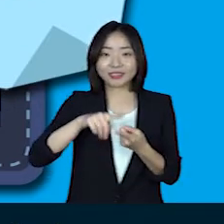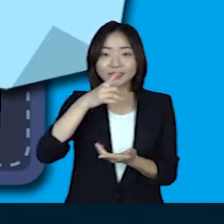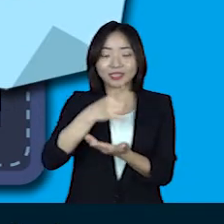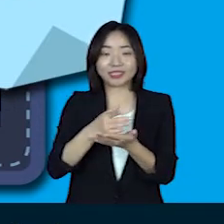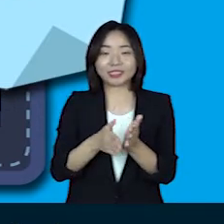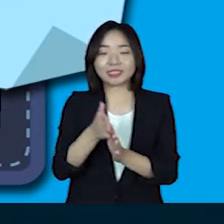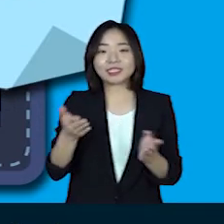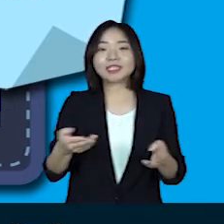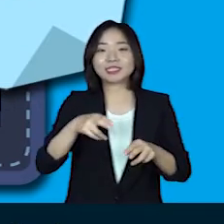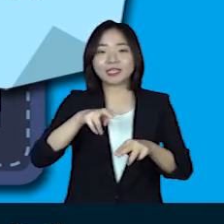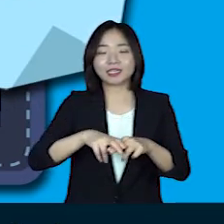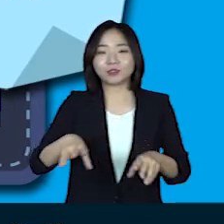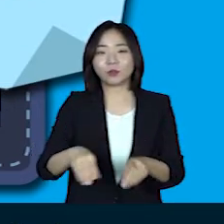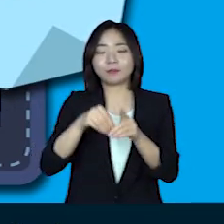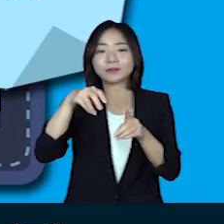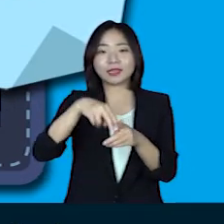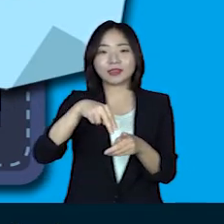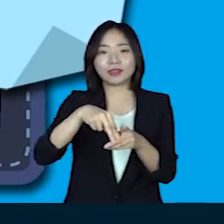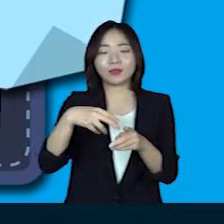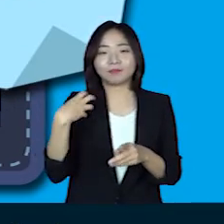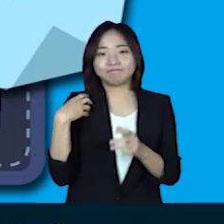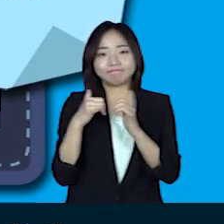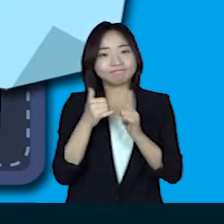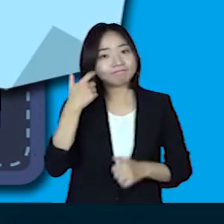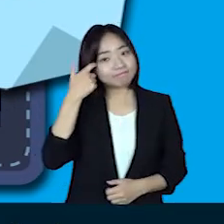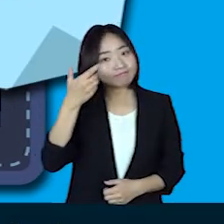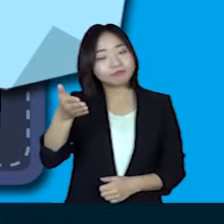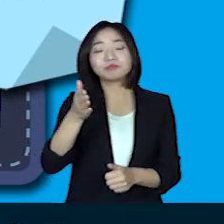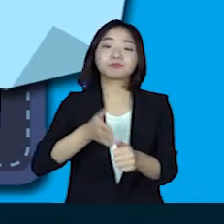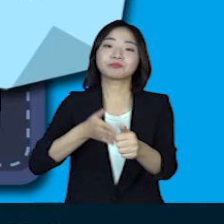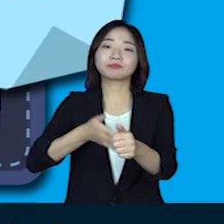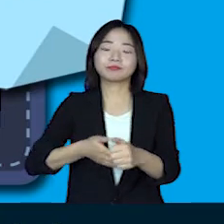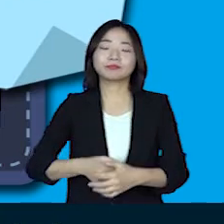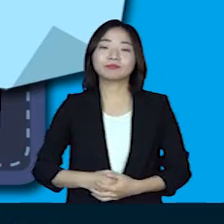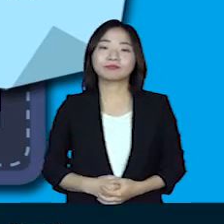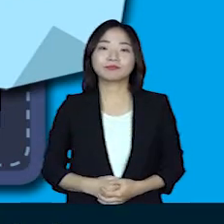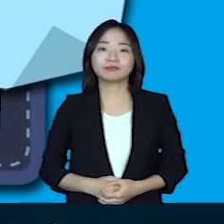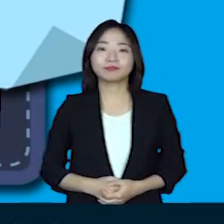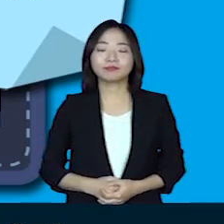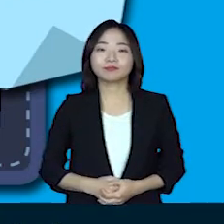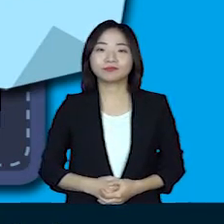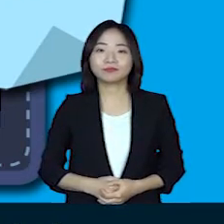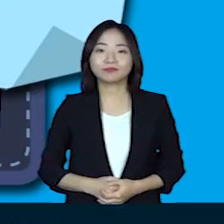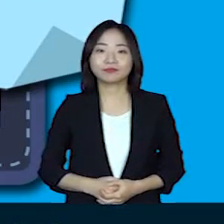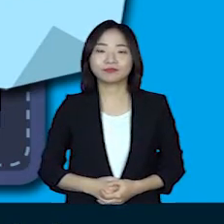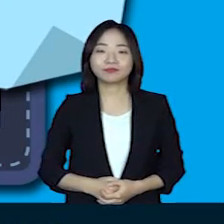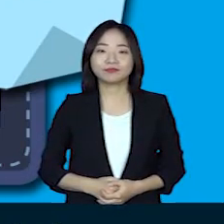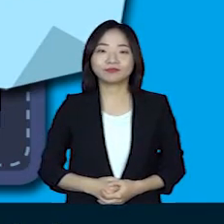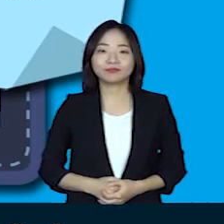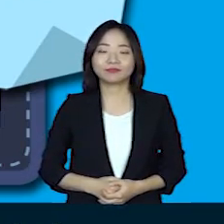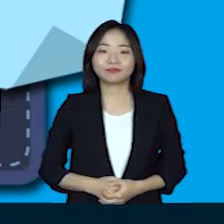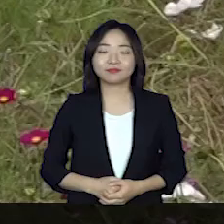사항은 천안시 일자리 종합지원센터 채용지원 담당자에게 문의 바랍니다.